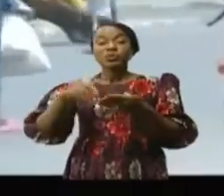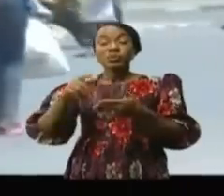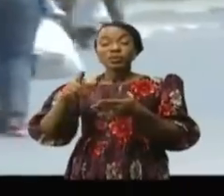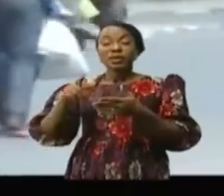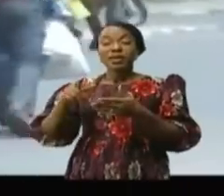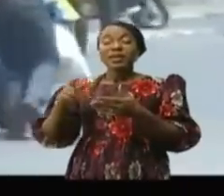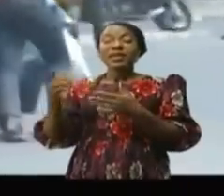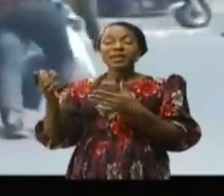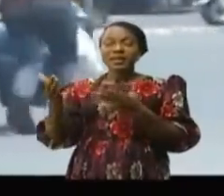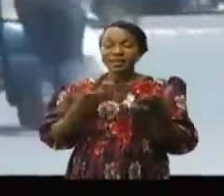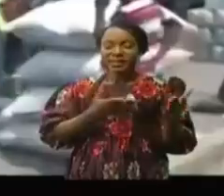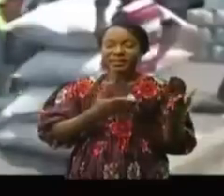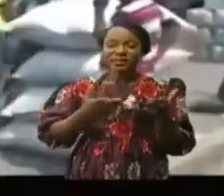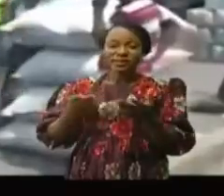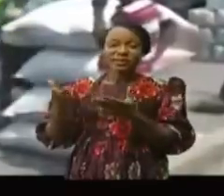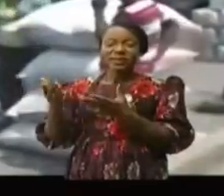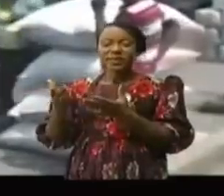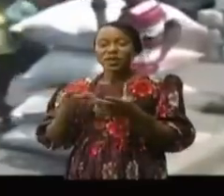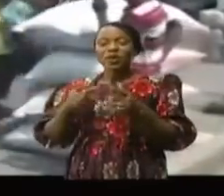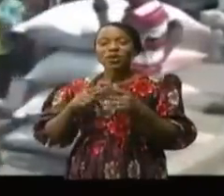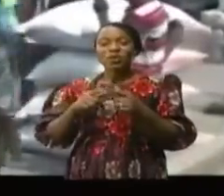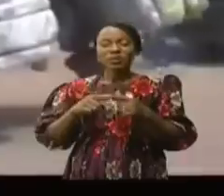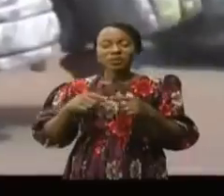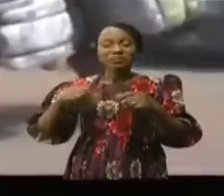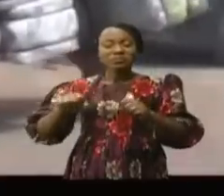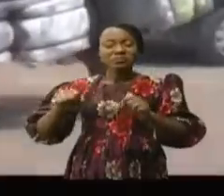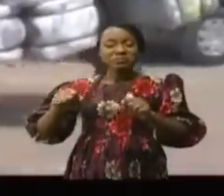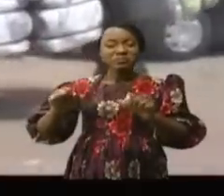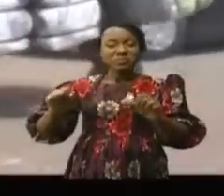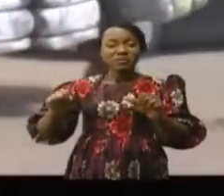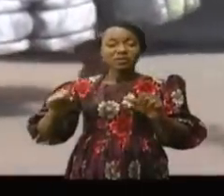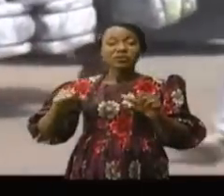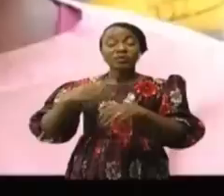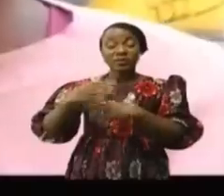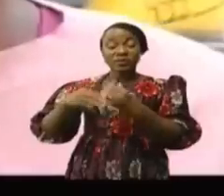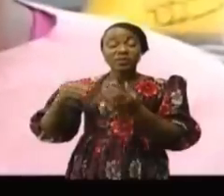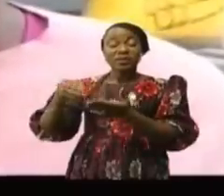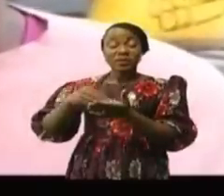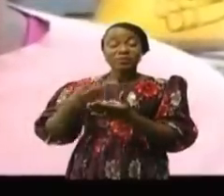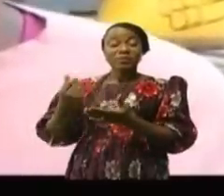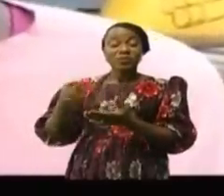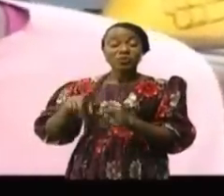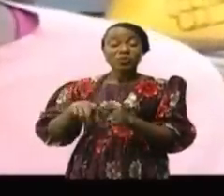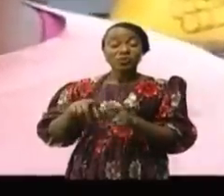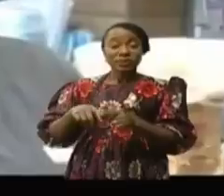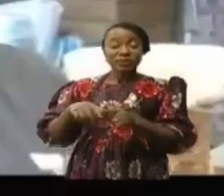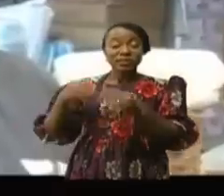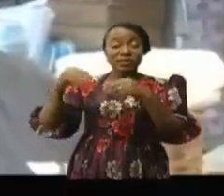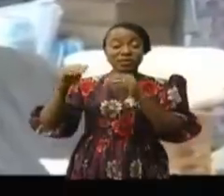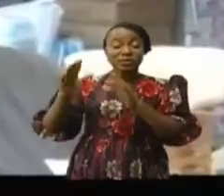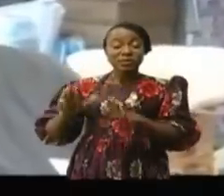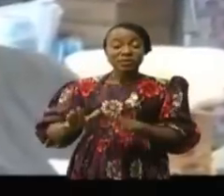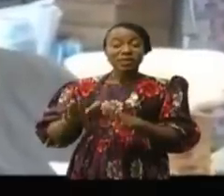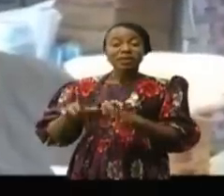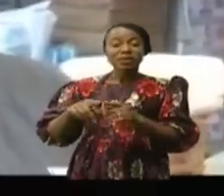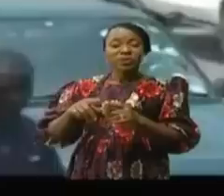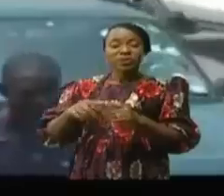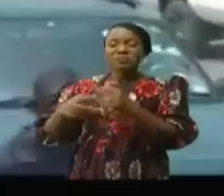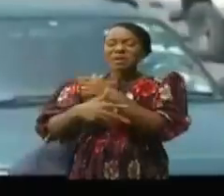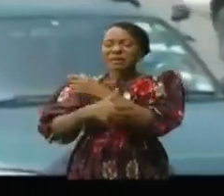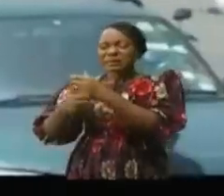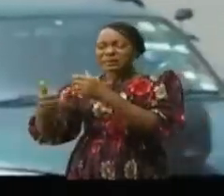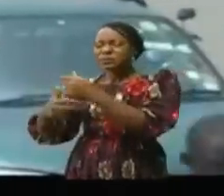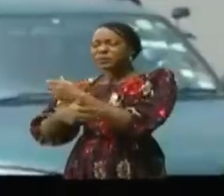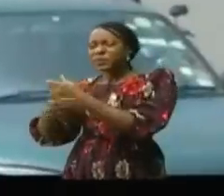Les transporteurs sur Tchoukoudou et autres trottinettes ont fait des recettes. Certains commerçants déplorent tout de même le pillage qui